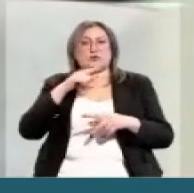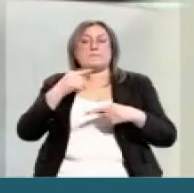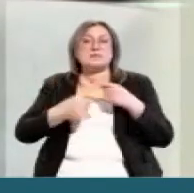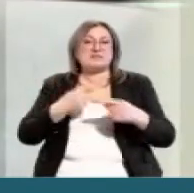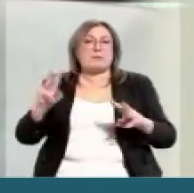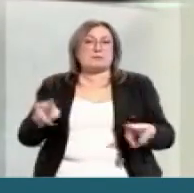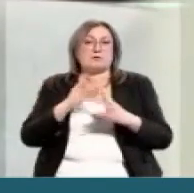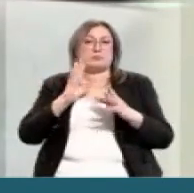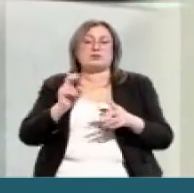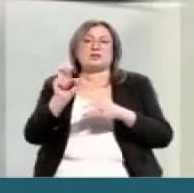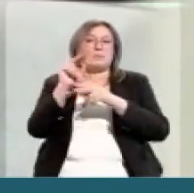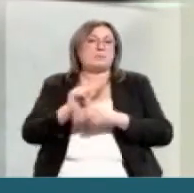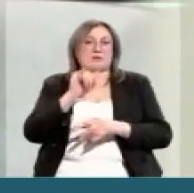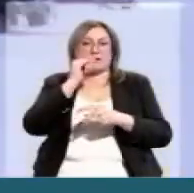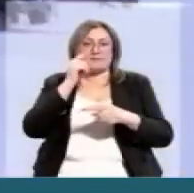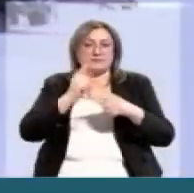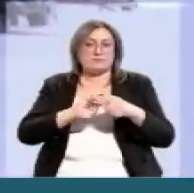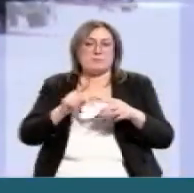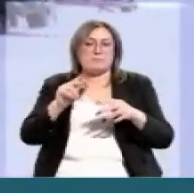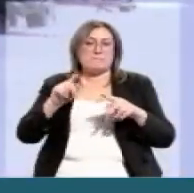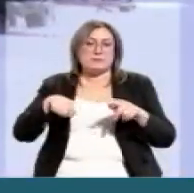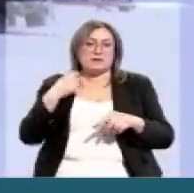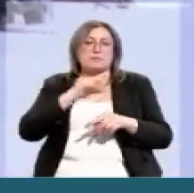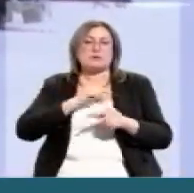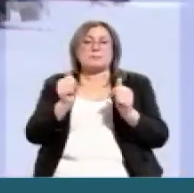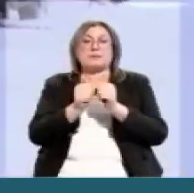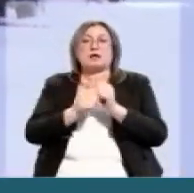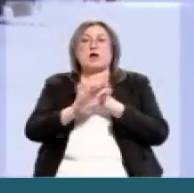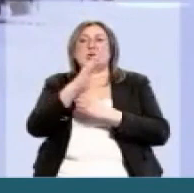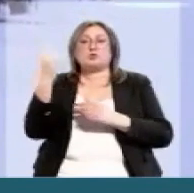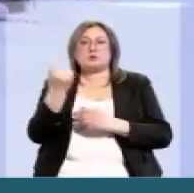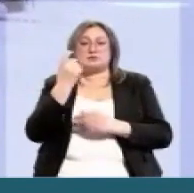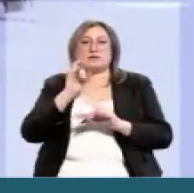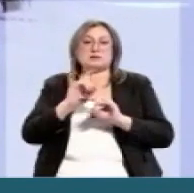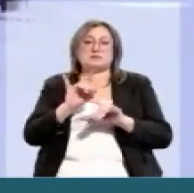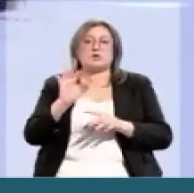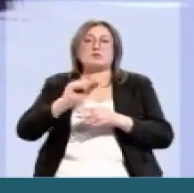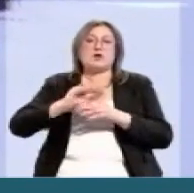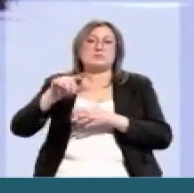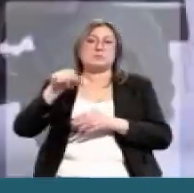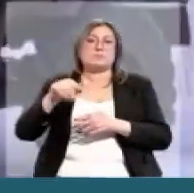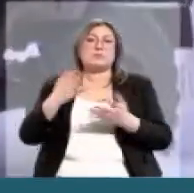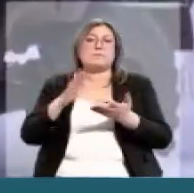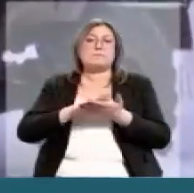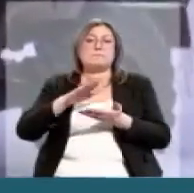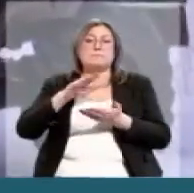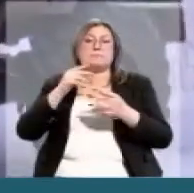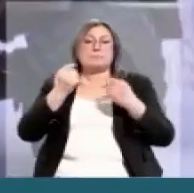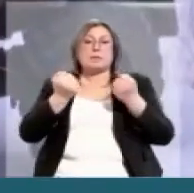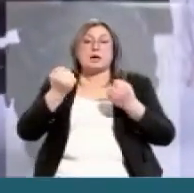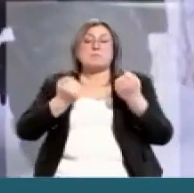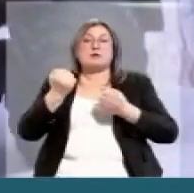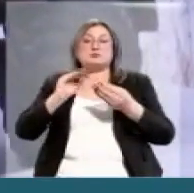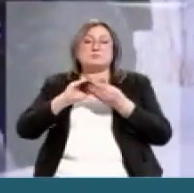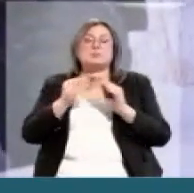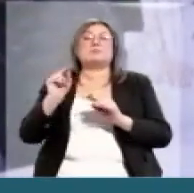последствия пожара приводят к непоправимым потерям. Работники пригородного лесного хозяйства рассказывают о накопившихся проблемах. Техника, с которой они